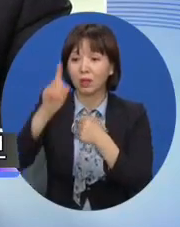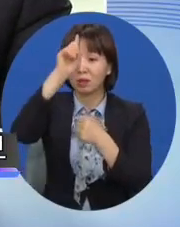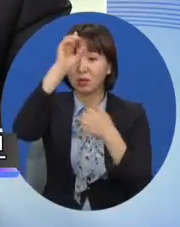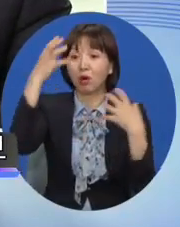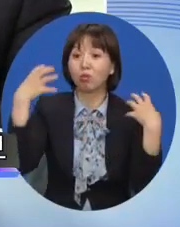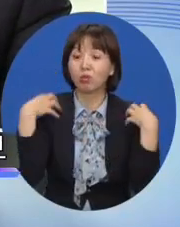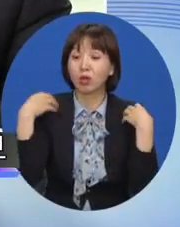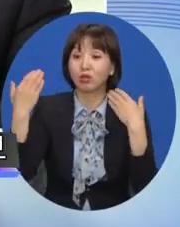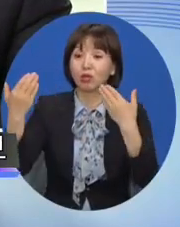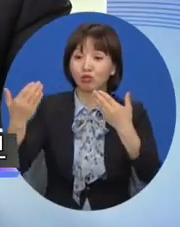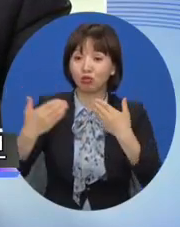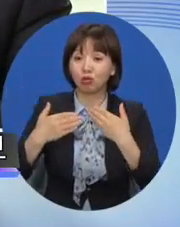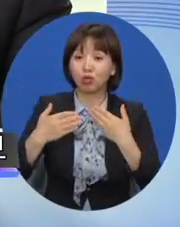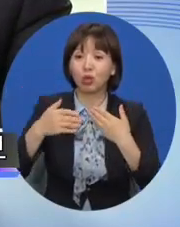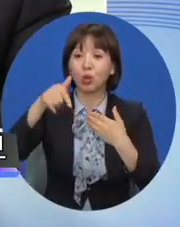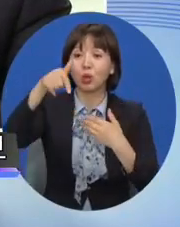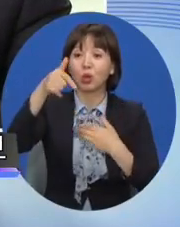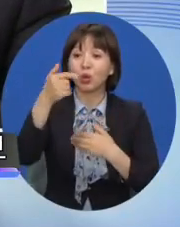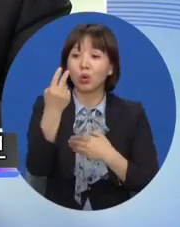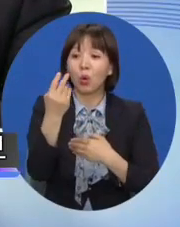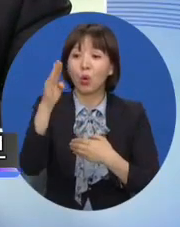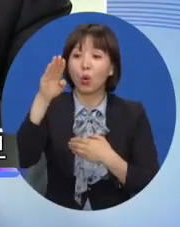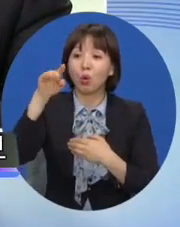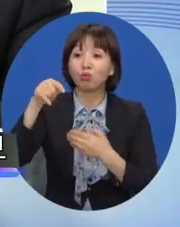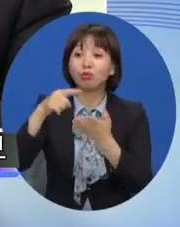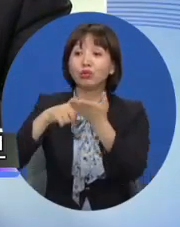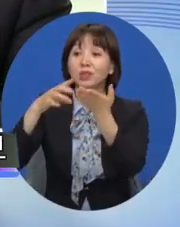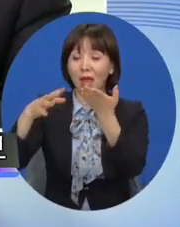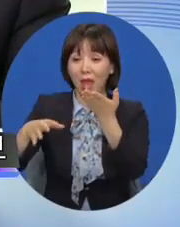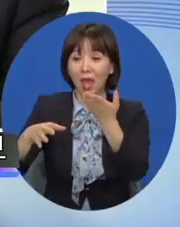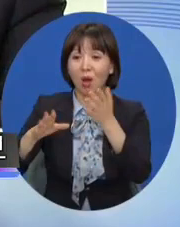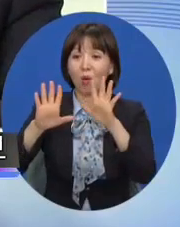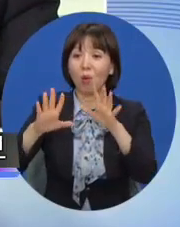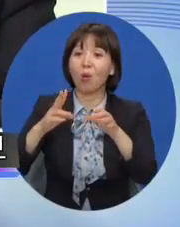정부에서 주는 교부세가 있습니다. 보통 교부세. 금년에도